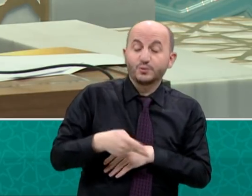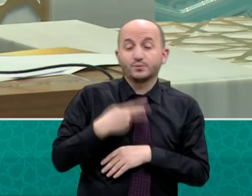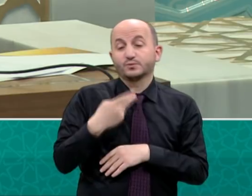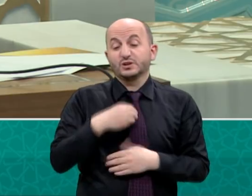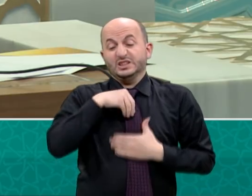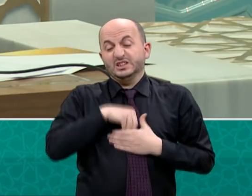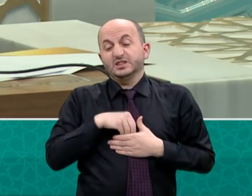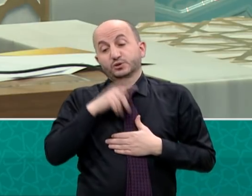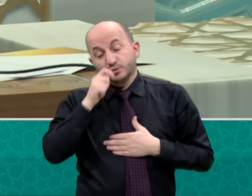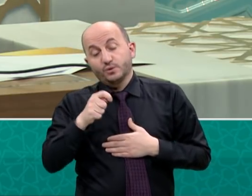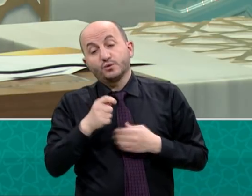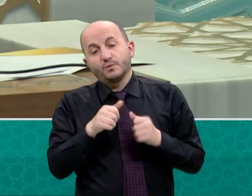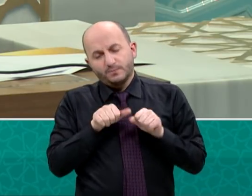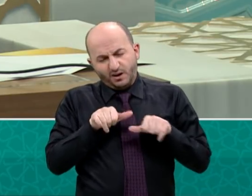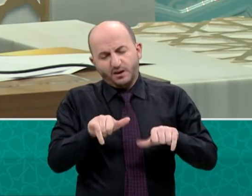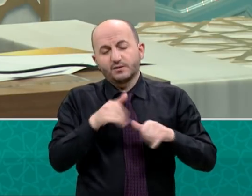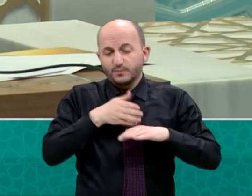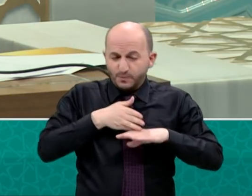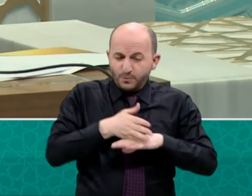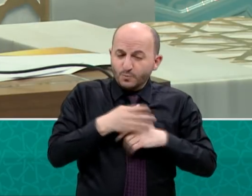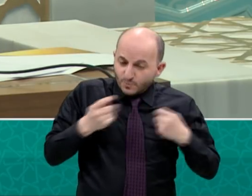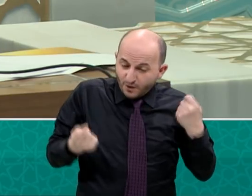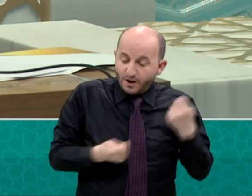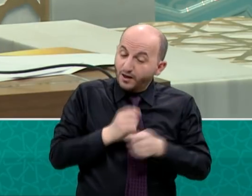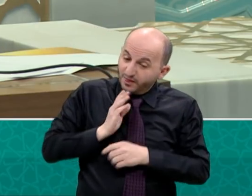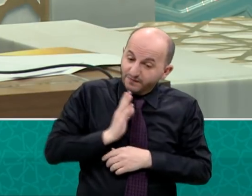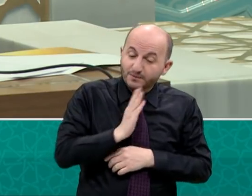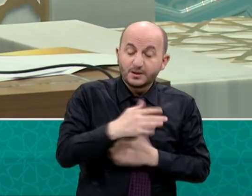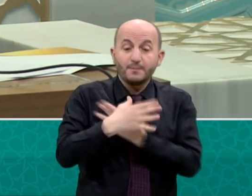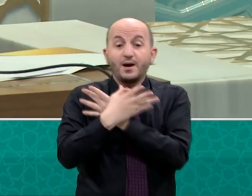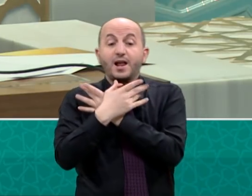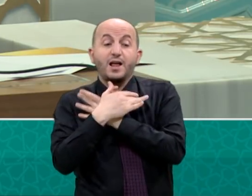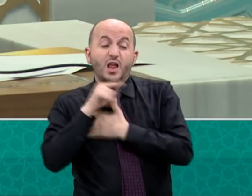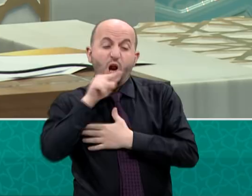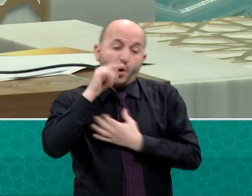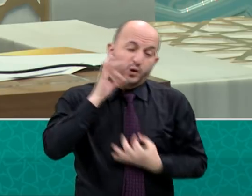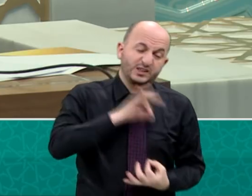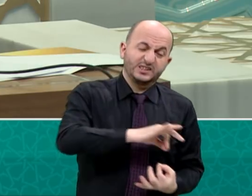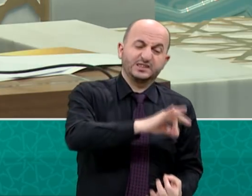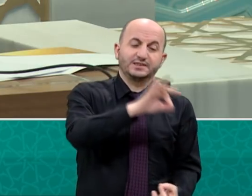özü sözü bir olmaya gayret ettikçe melekler o insanı